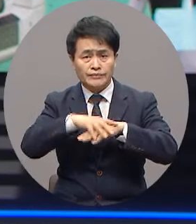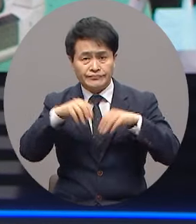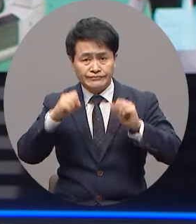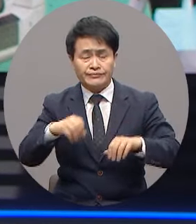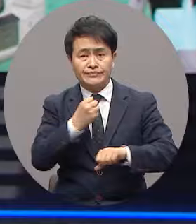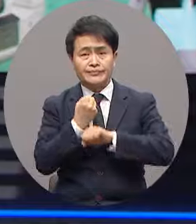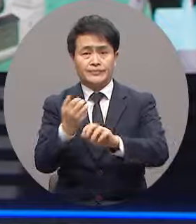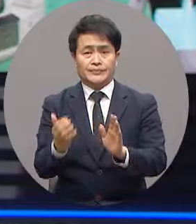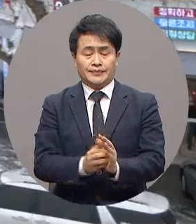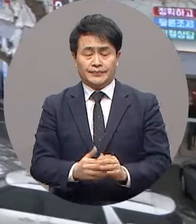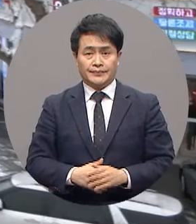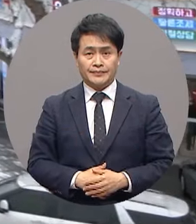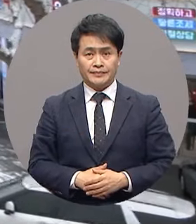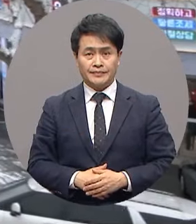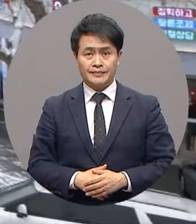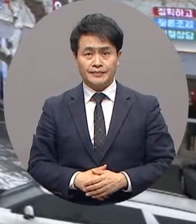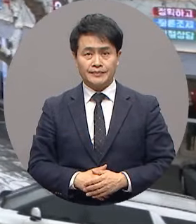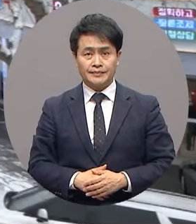기자입니다.